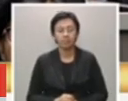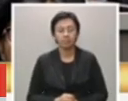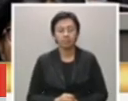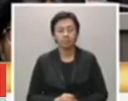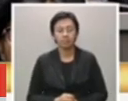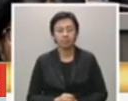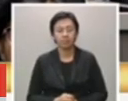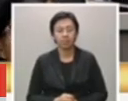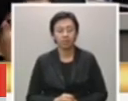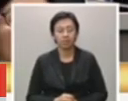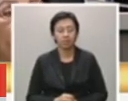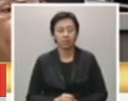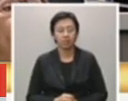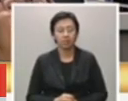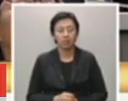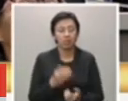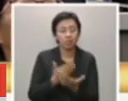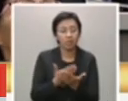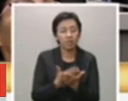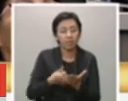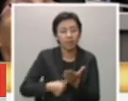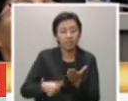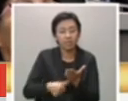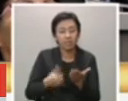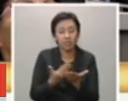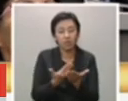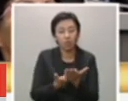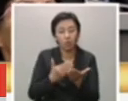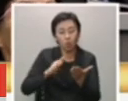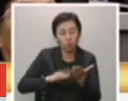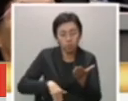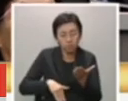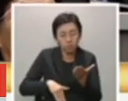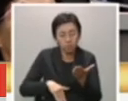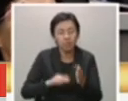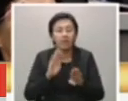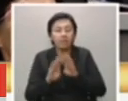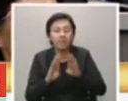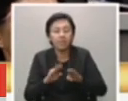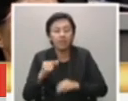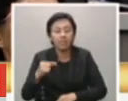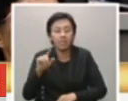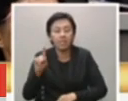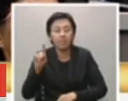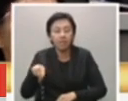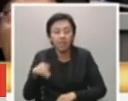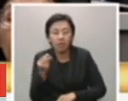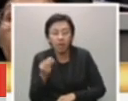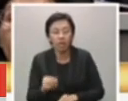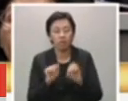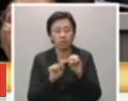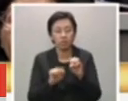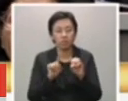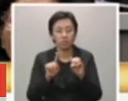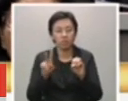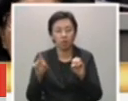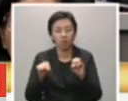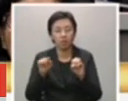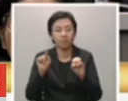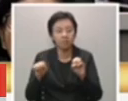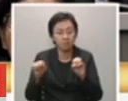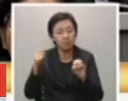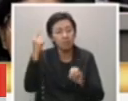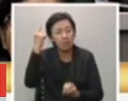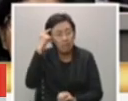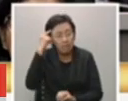โยบายนี้การลดหย่อนภาษีนี้เนี่ยสิ่งต่างๆแล้วเทียบสัดส่วนกับ GDP แล้ว 0.12% ครับท่านคิดว่ามีผ